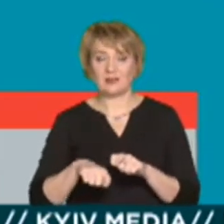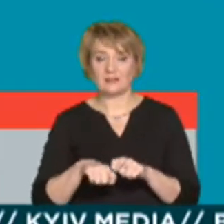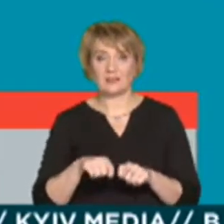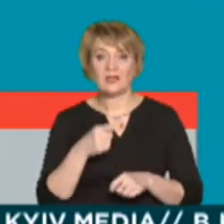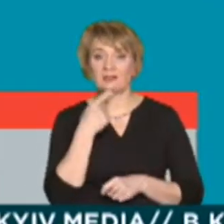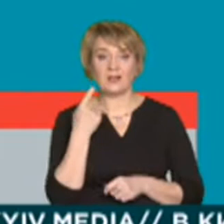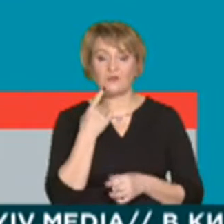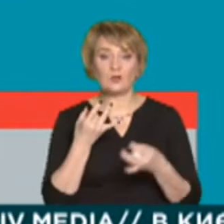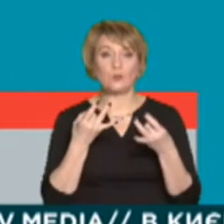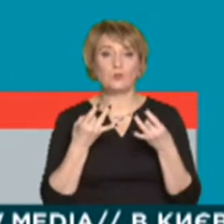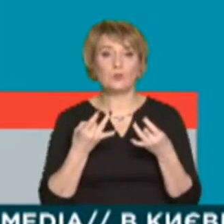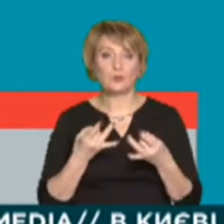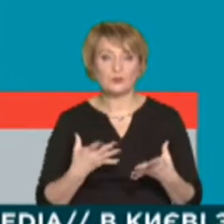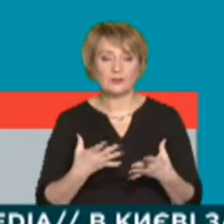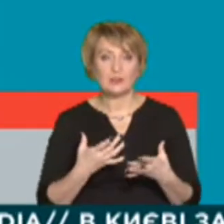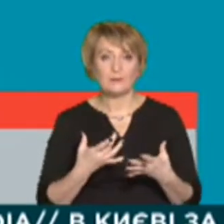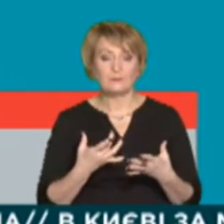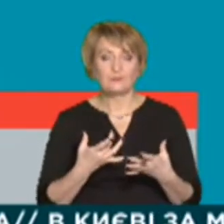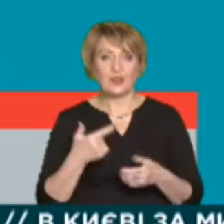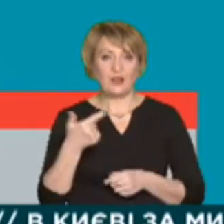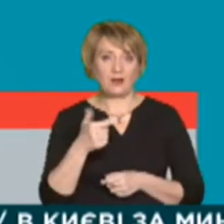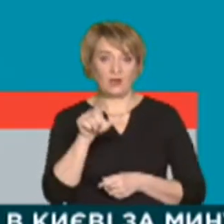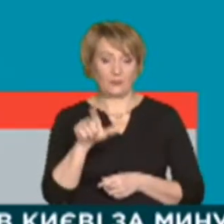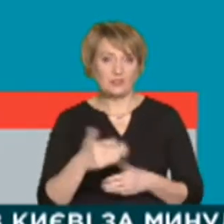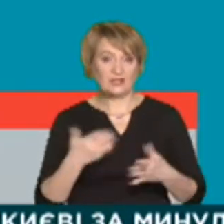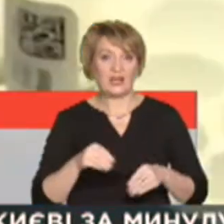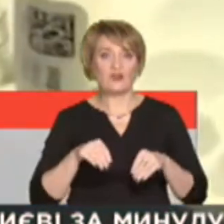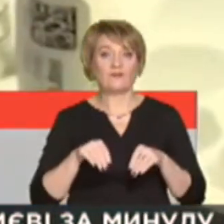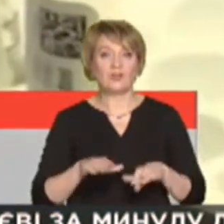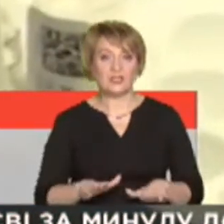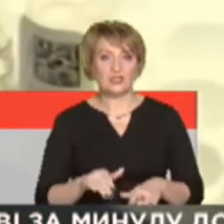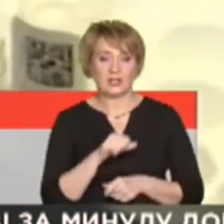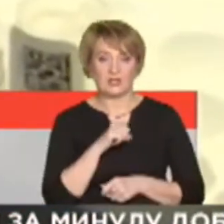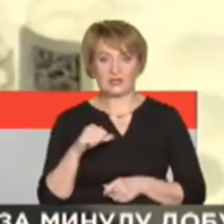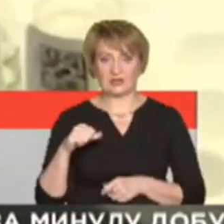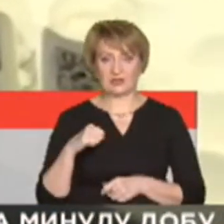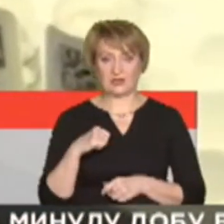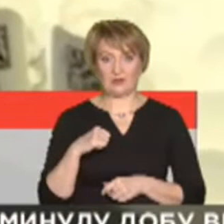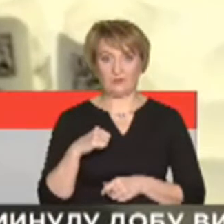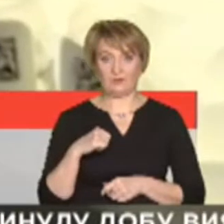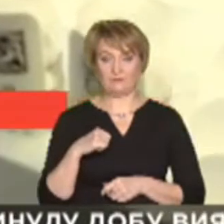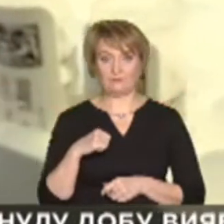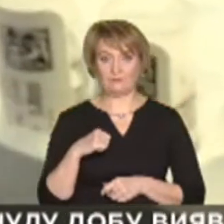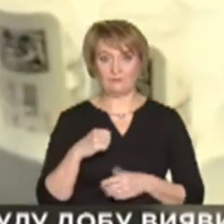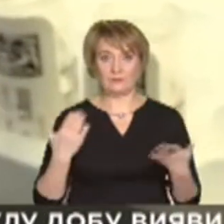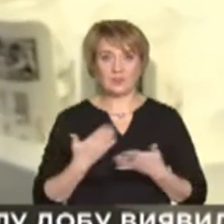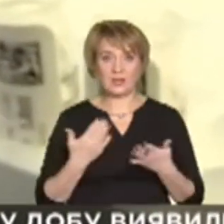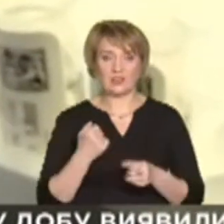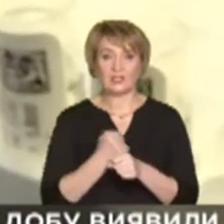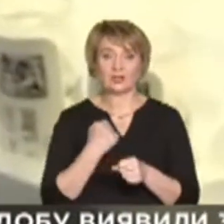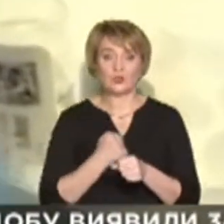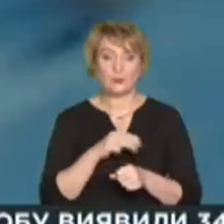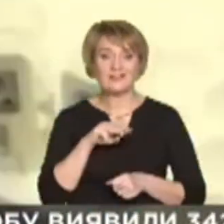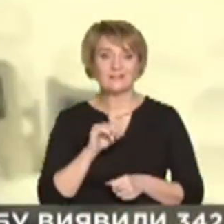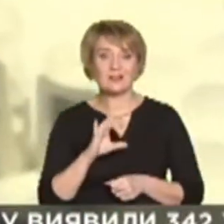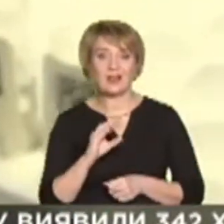за просто пересічного громадянина, який вирішив сам піти здати якісь тести.